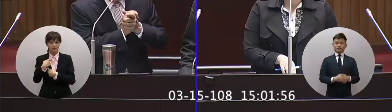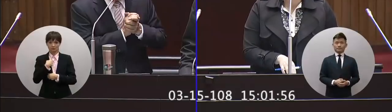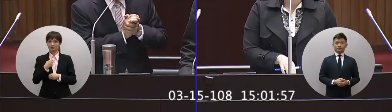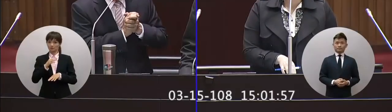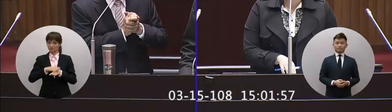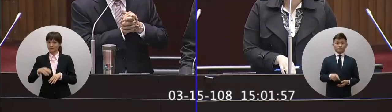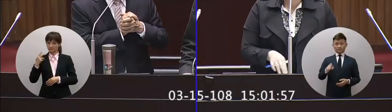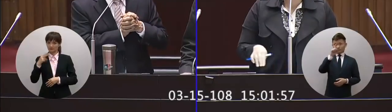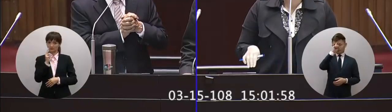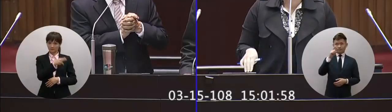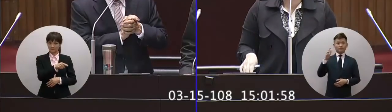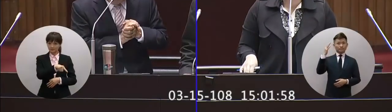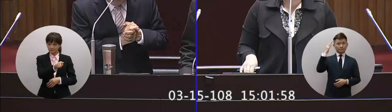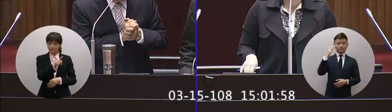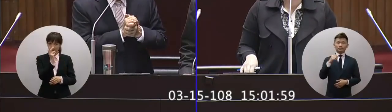在源头。 好，